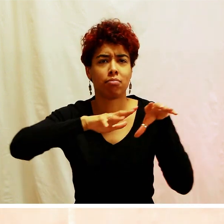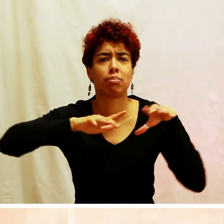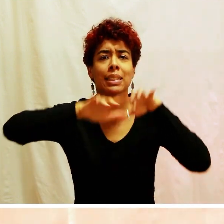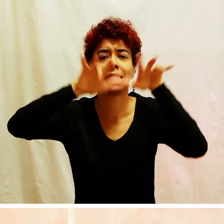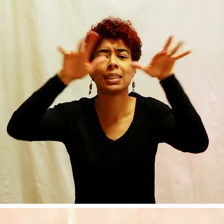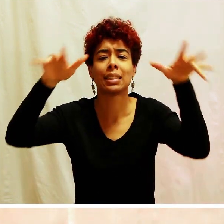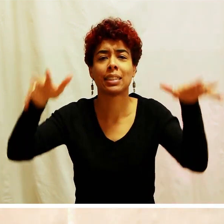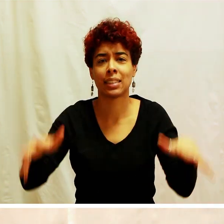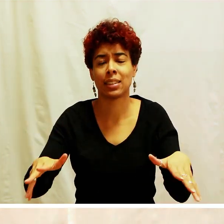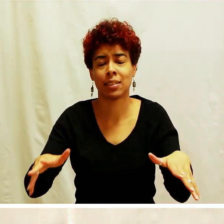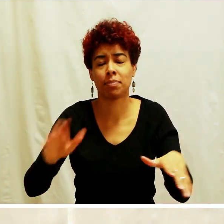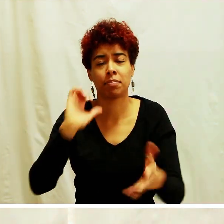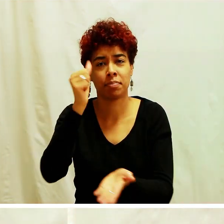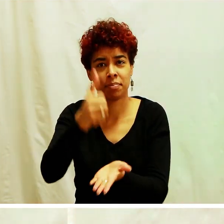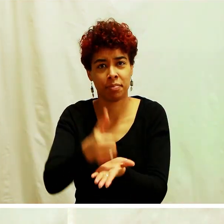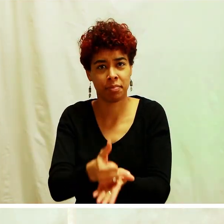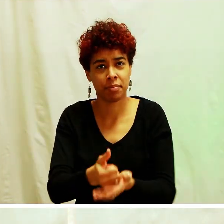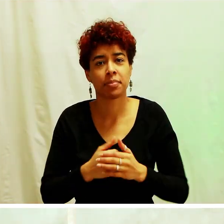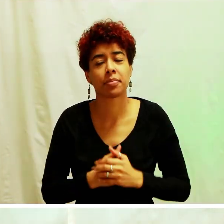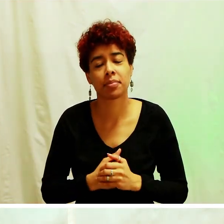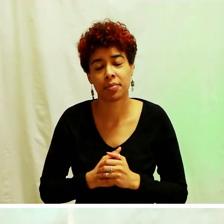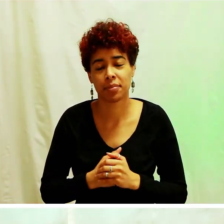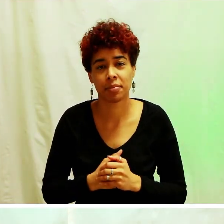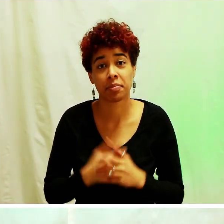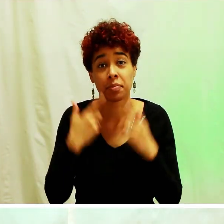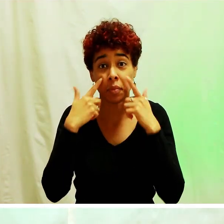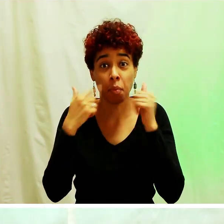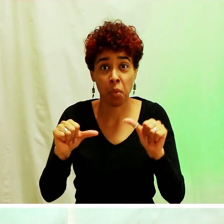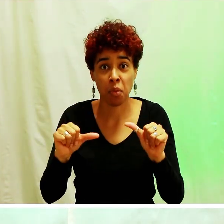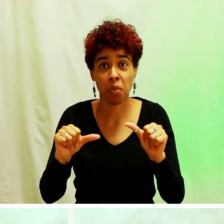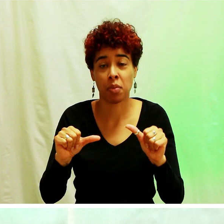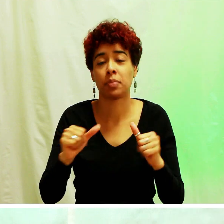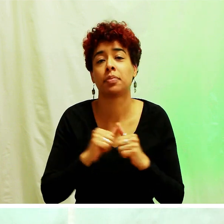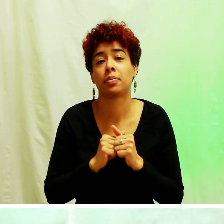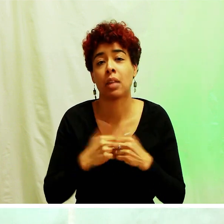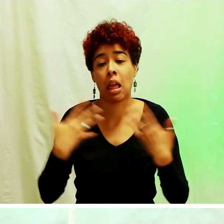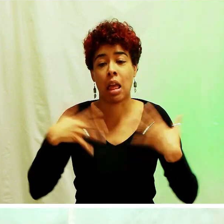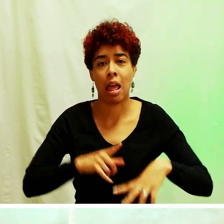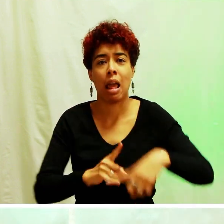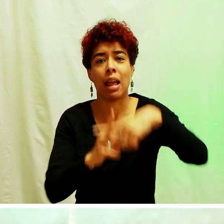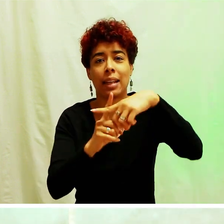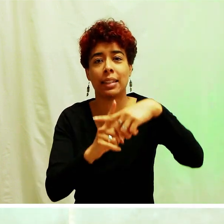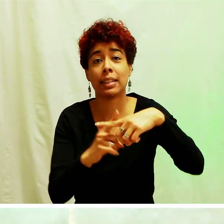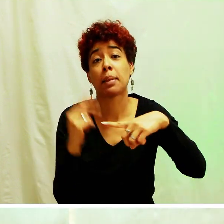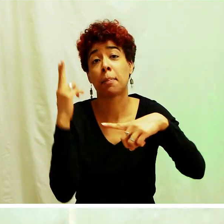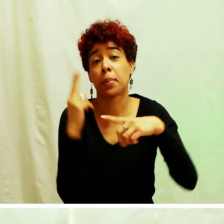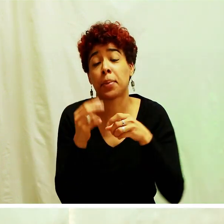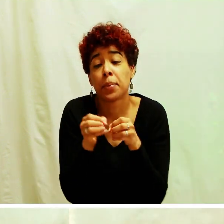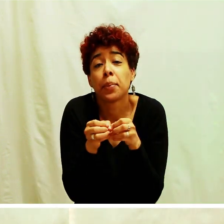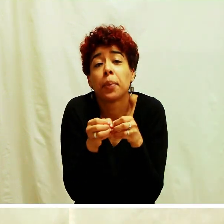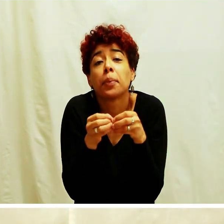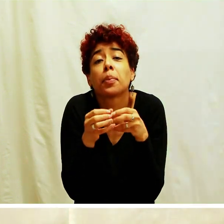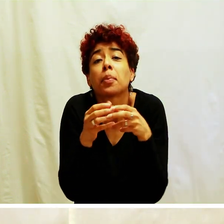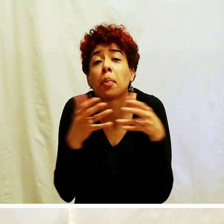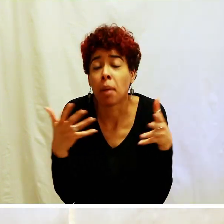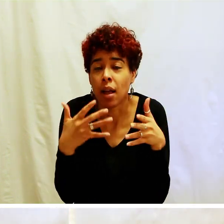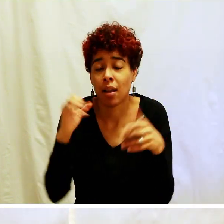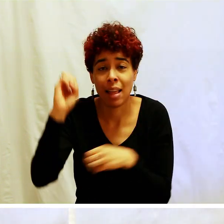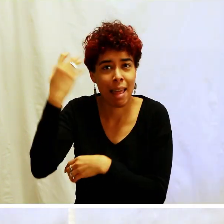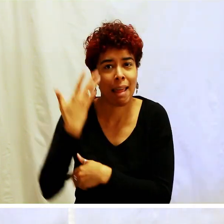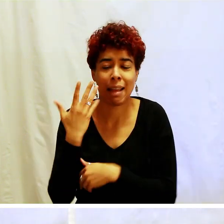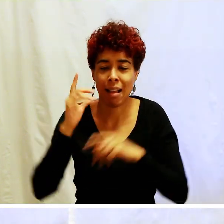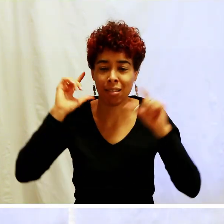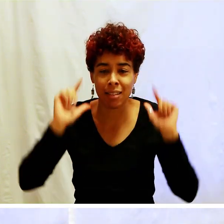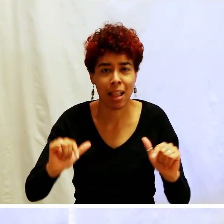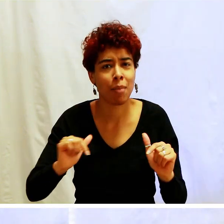tous. Amen. On voit que l'Église naissante, marchait dans cette grâce-là. Ils s'aimaient les uns